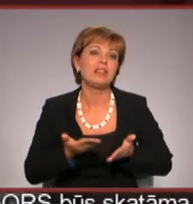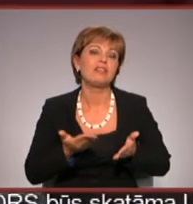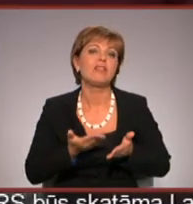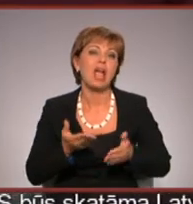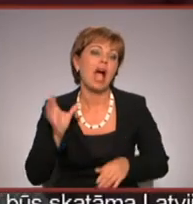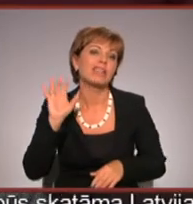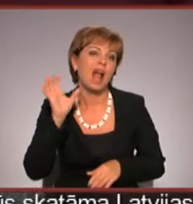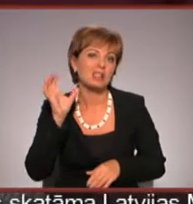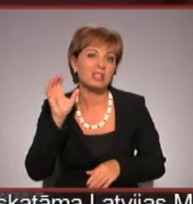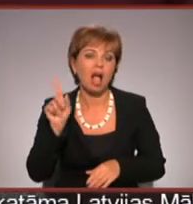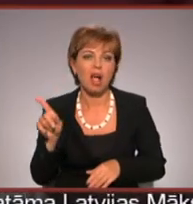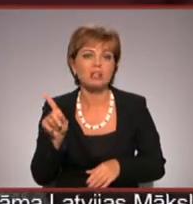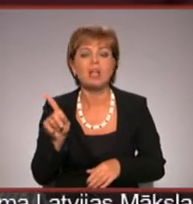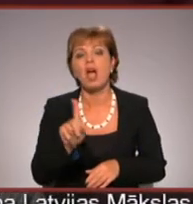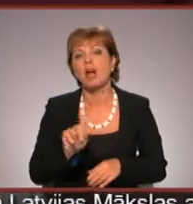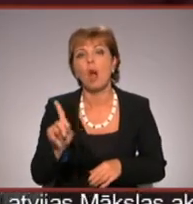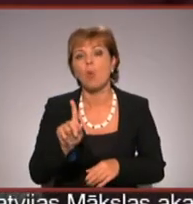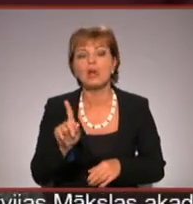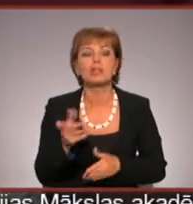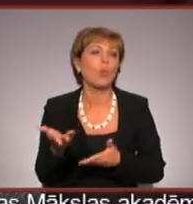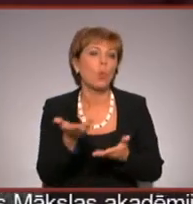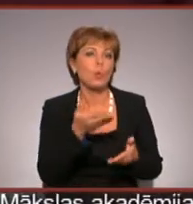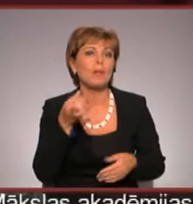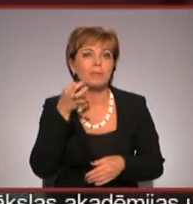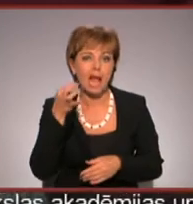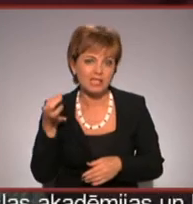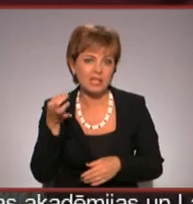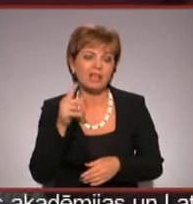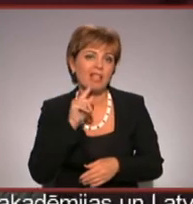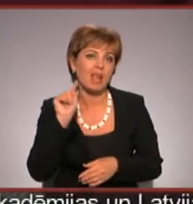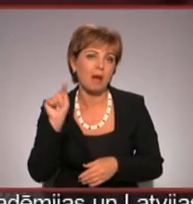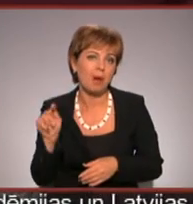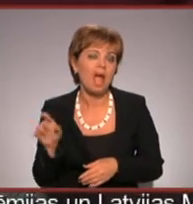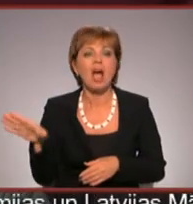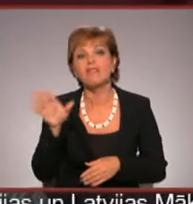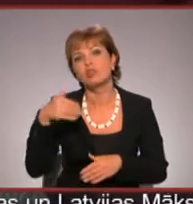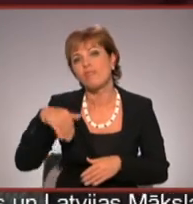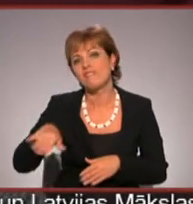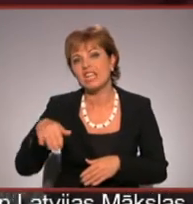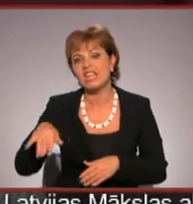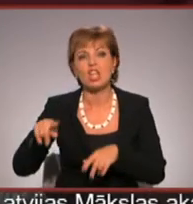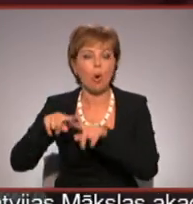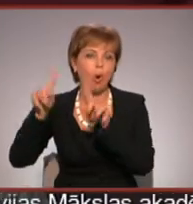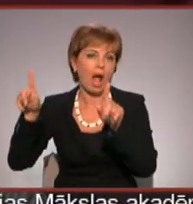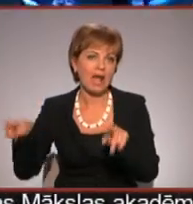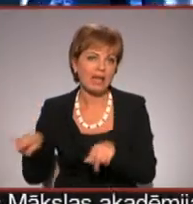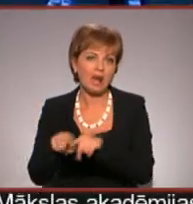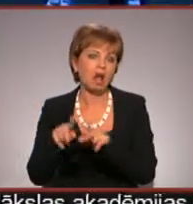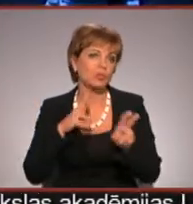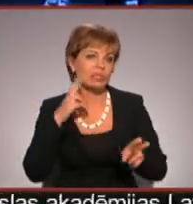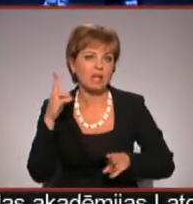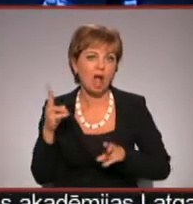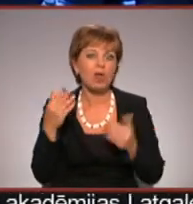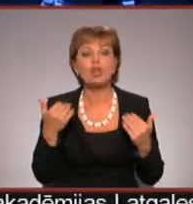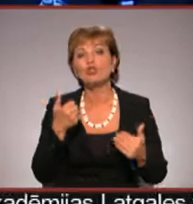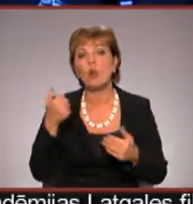translācijā, kādā no Liepājas, es vēl nezinu precīzi kur, bet kaut kur Liepājā ar visu video ekrānu un skaņu.